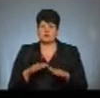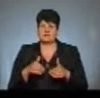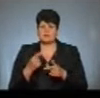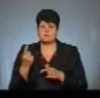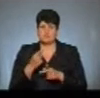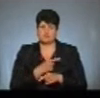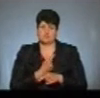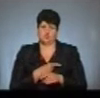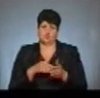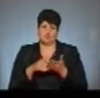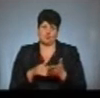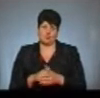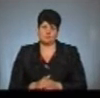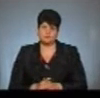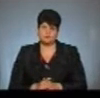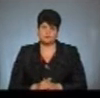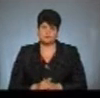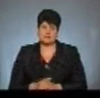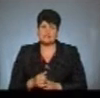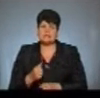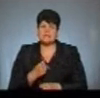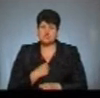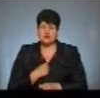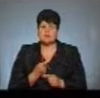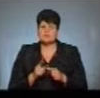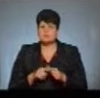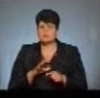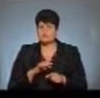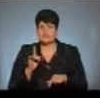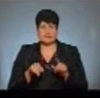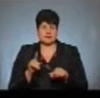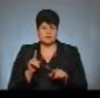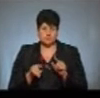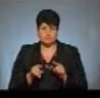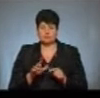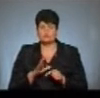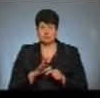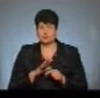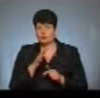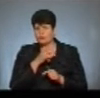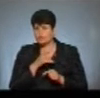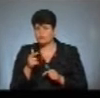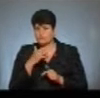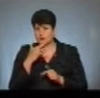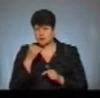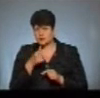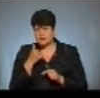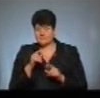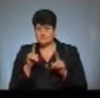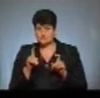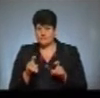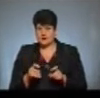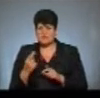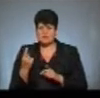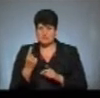медичну допомогу? На жаль, це не рідке явище. Справді, у нас були впродовж всіх років тестування, починаючи